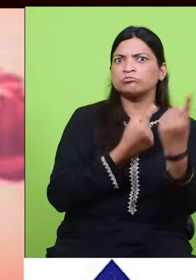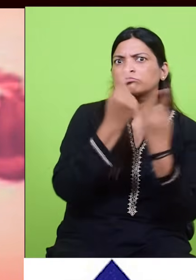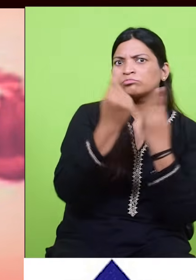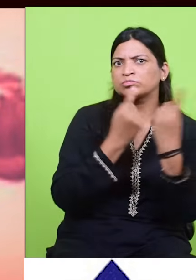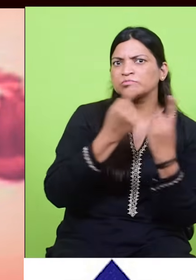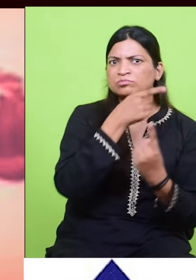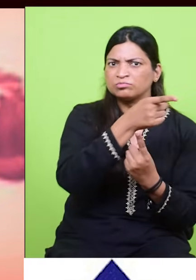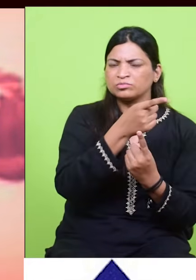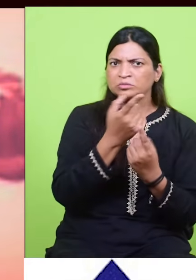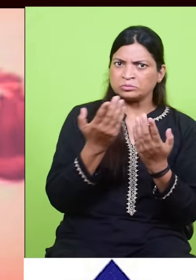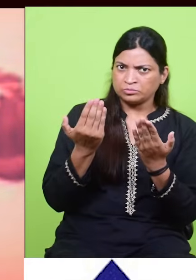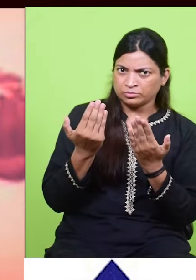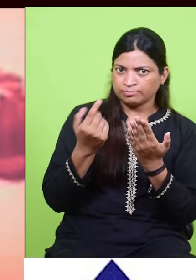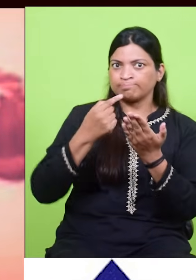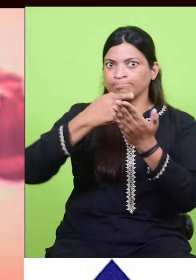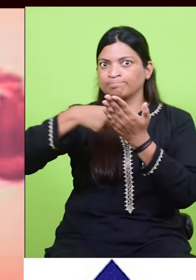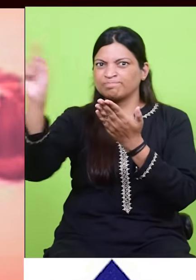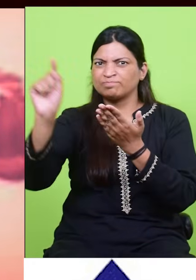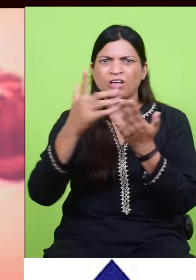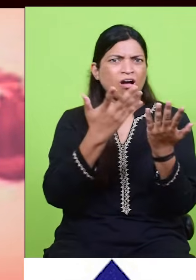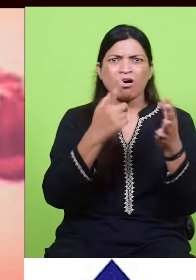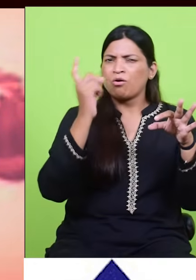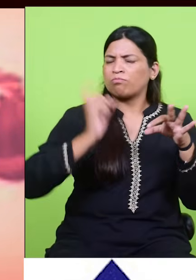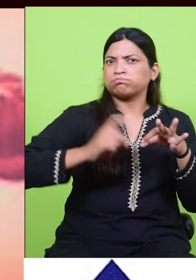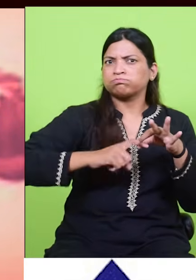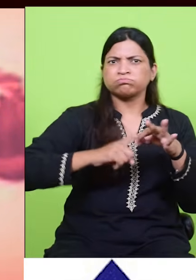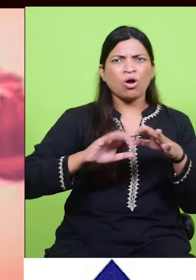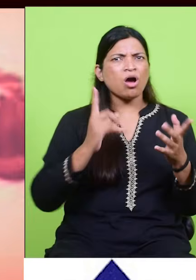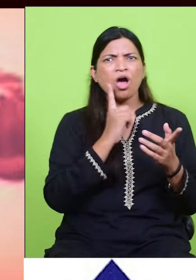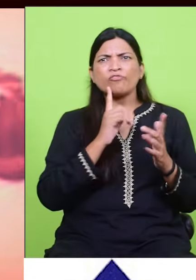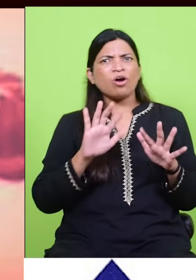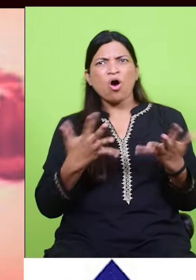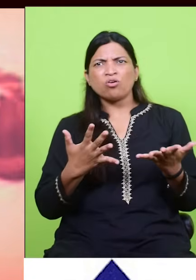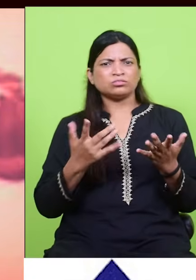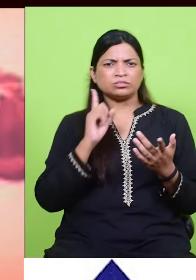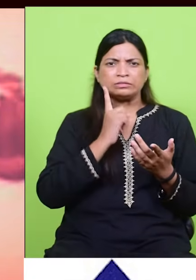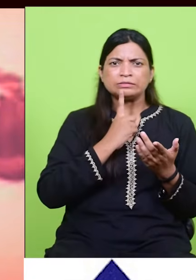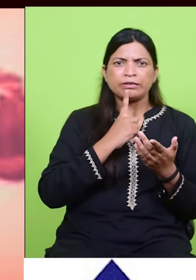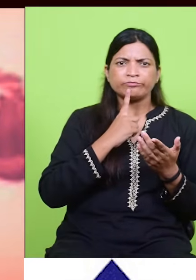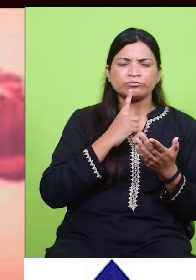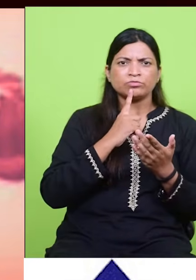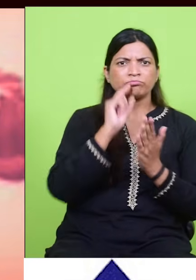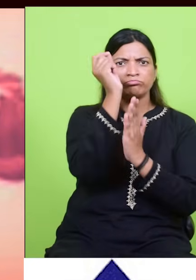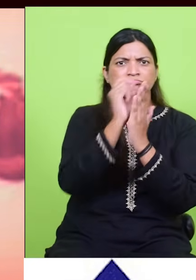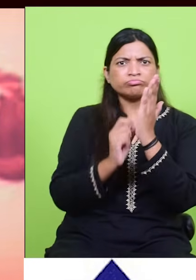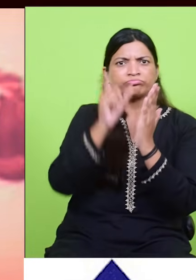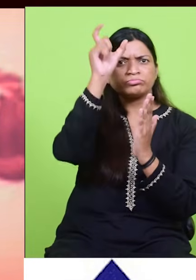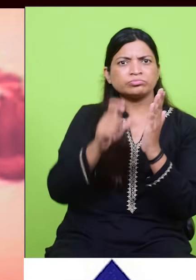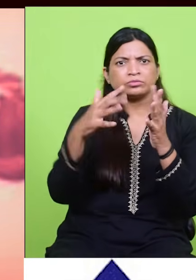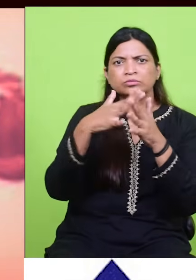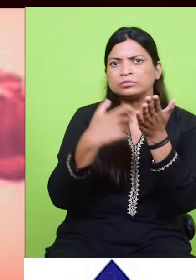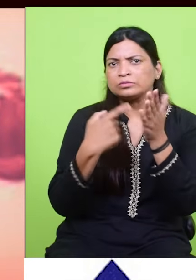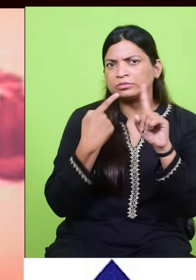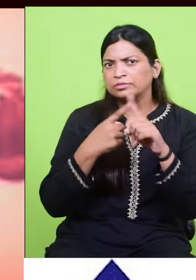भी रहेगा। तो एक थोड़ा सा वो था कि अरे डेफ राइटर कैसे, क्यों, डेफ राइटर तो होता ही नहीं। तो हमने उनको समस्या